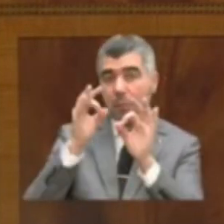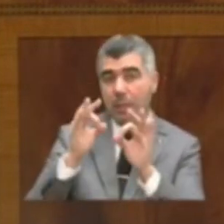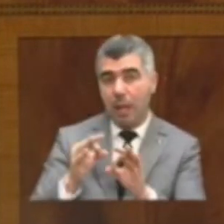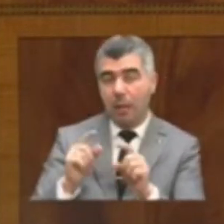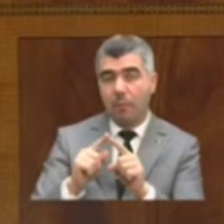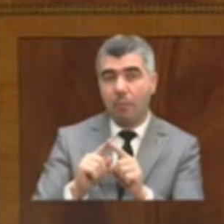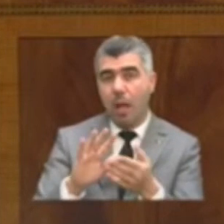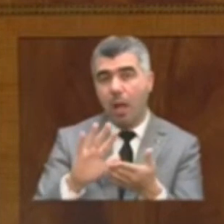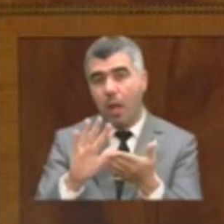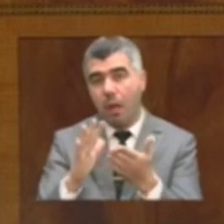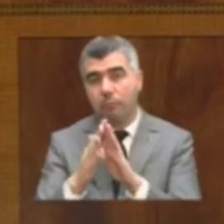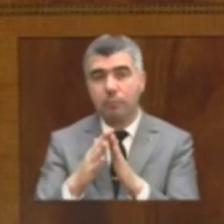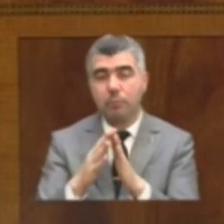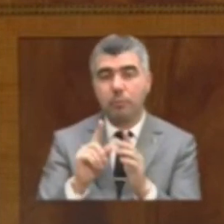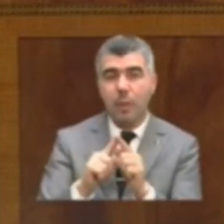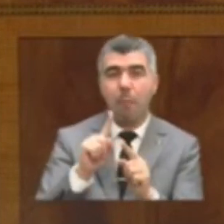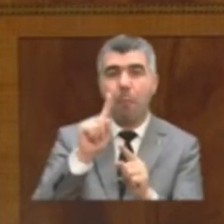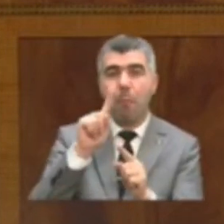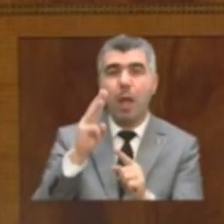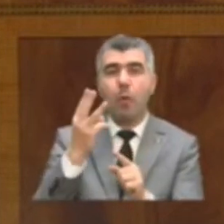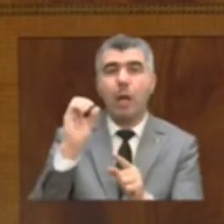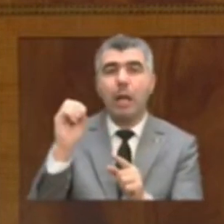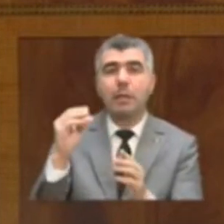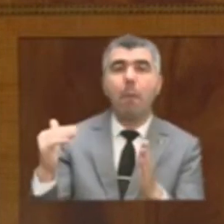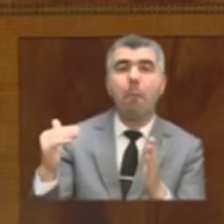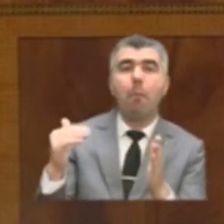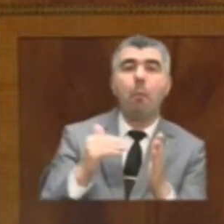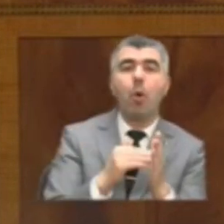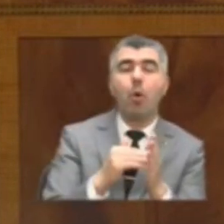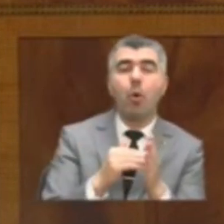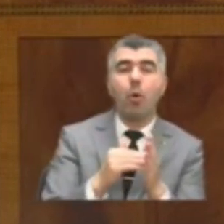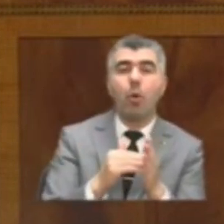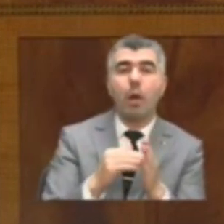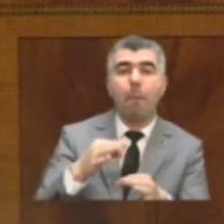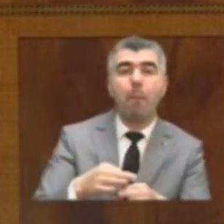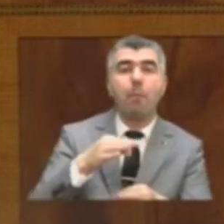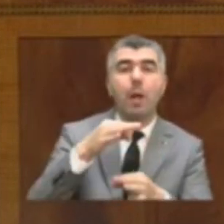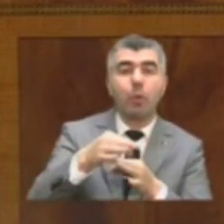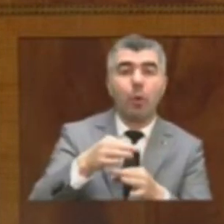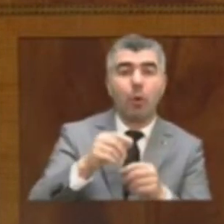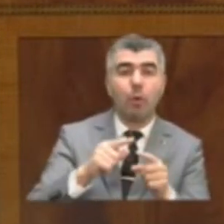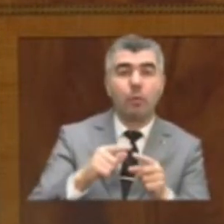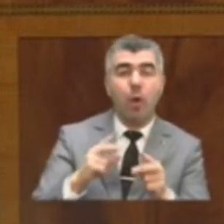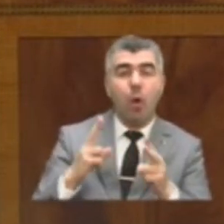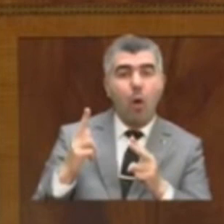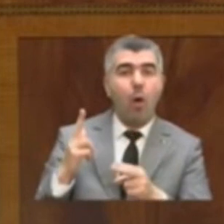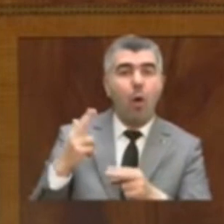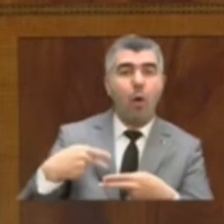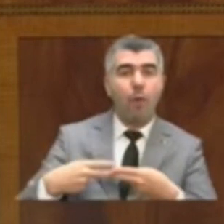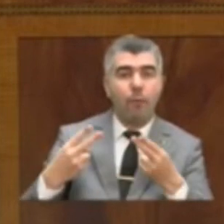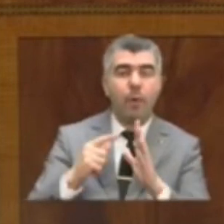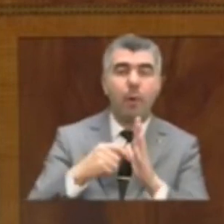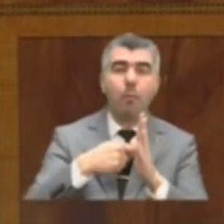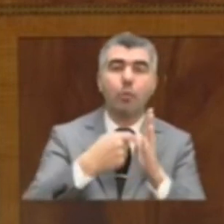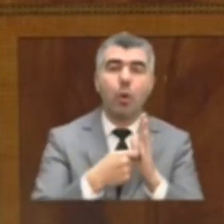تحويل ما يناهز 130 مليون متر مكعب منذ تشغيل ديال هذا المشروع في